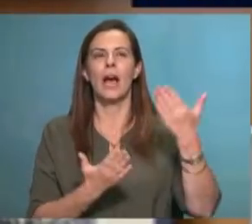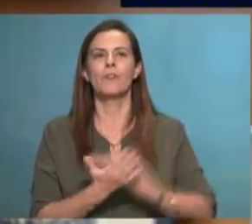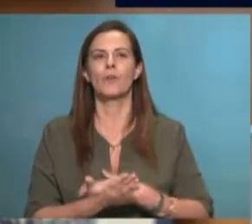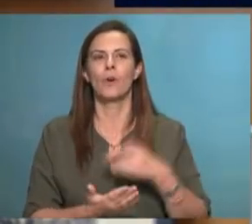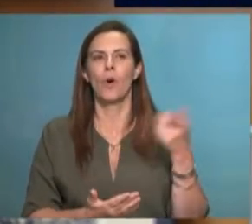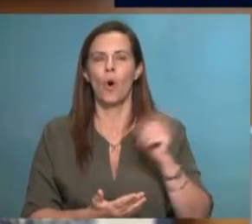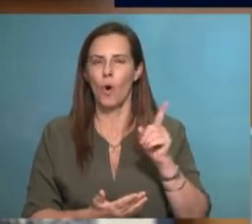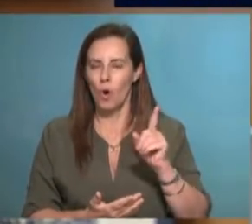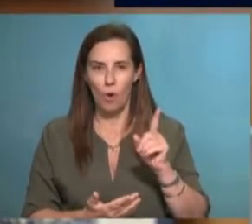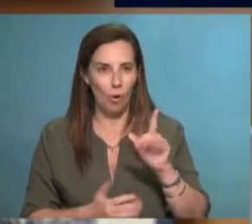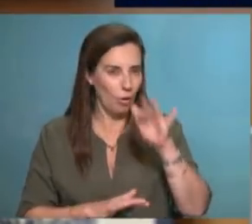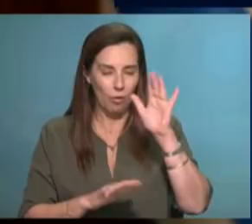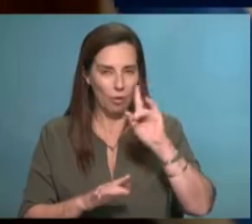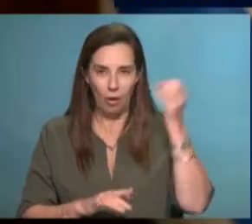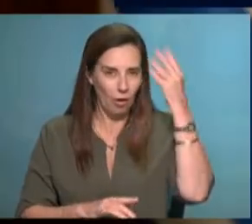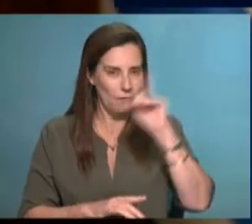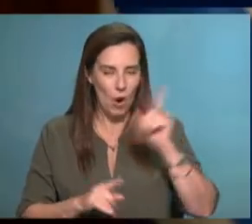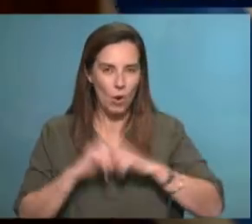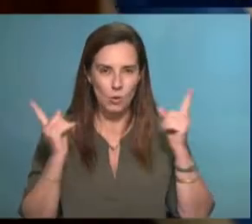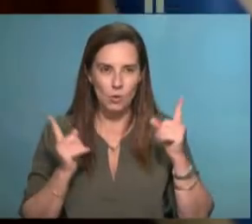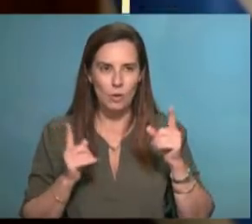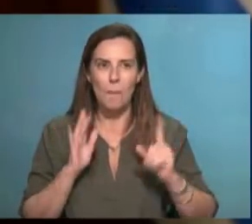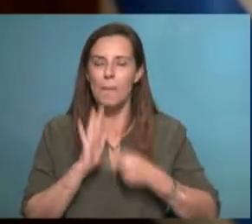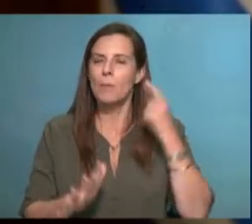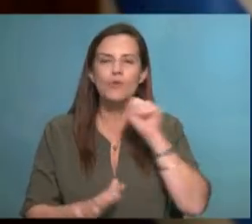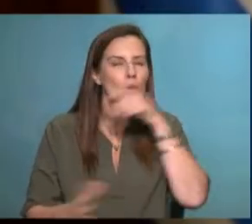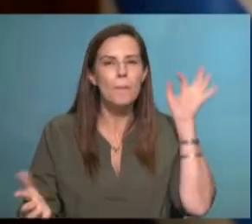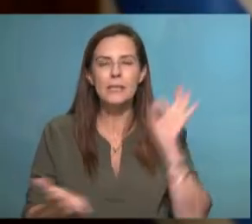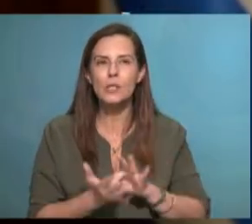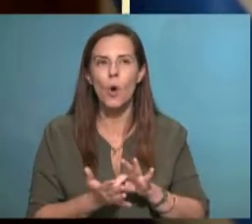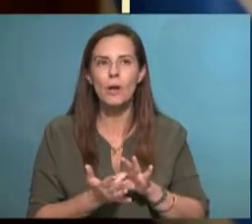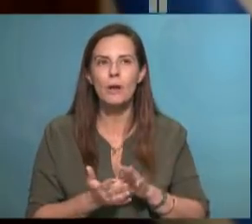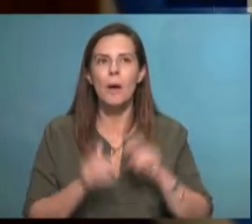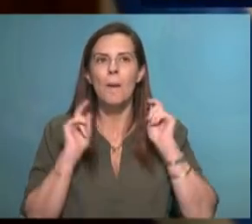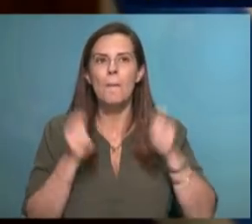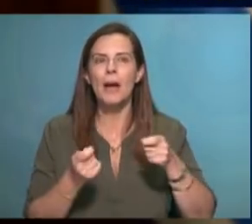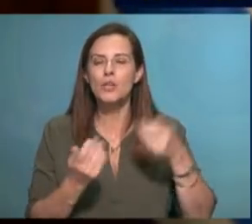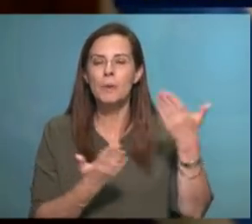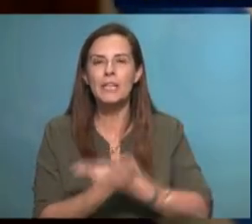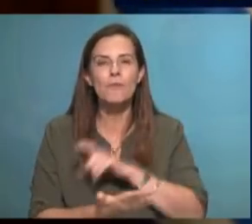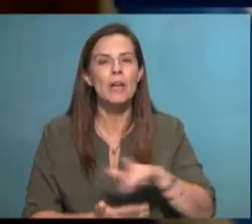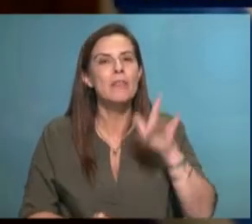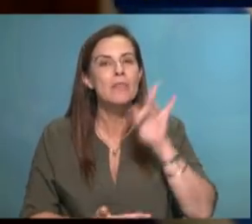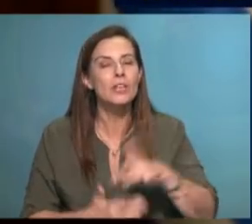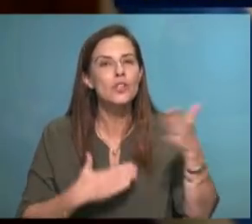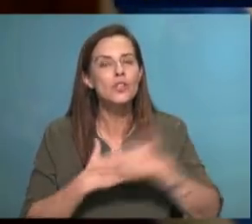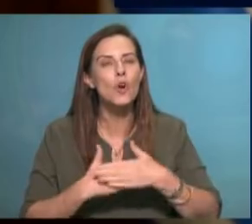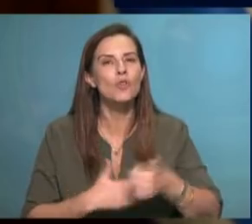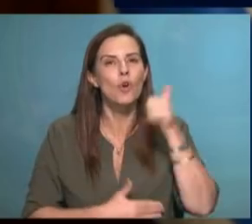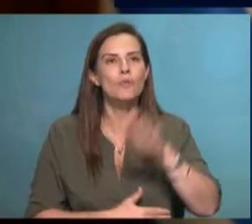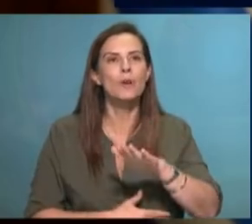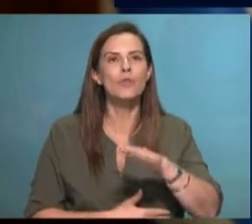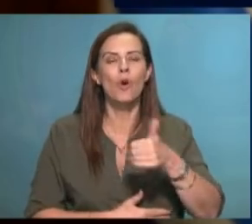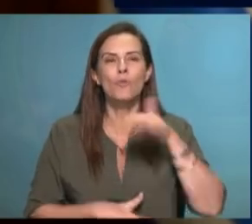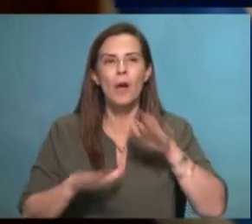לא מופרך ולא הזוי. בפעם ראשונה בהיסטוריה מגישים כתב אישום נגד ראיית מנהיג